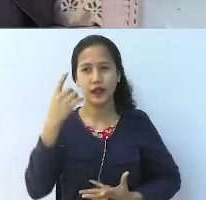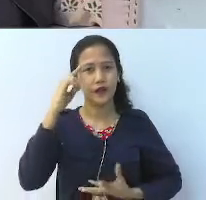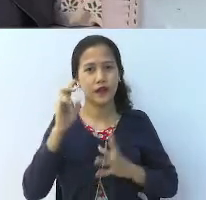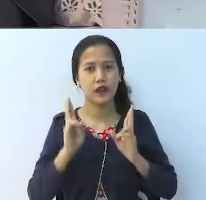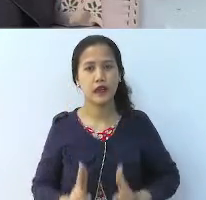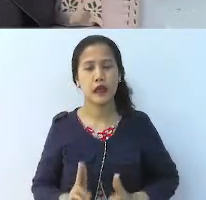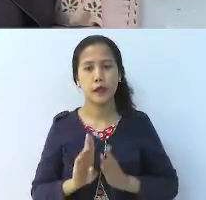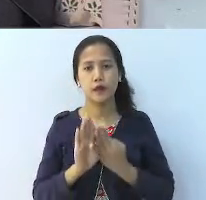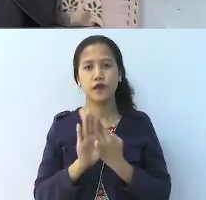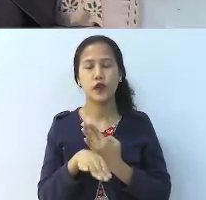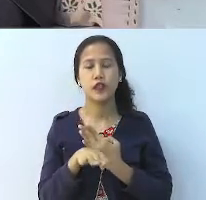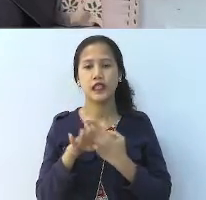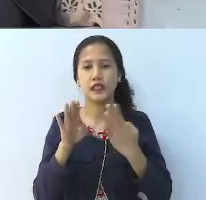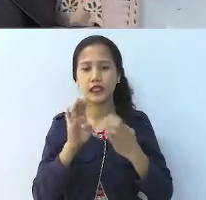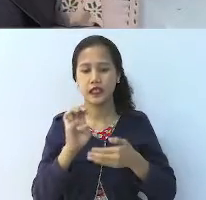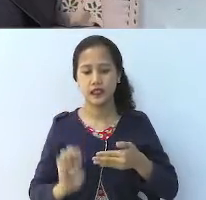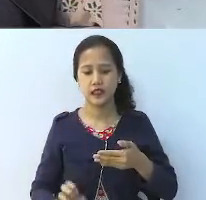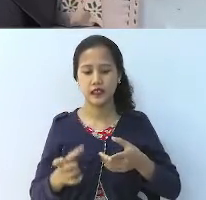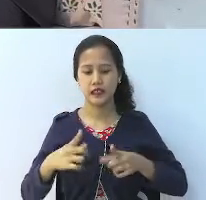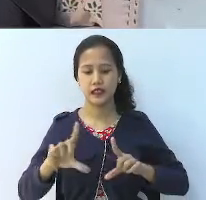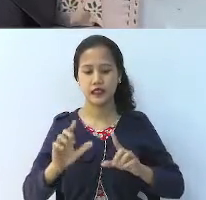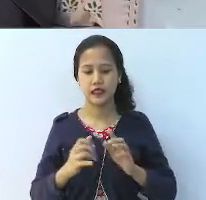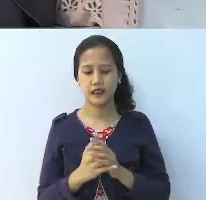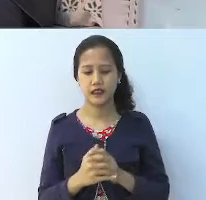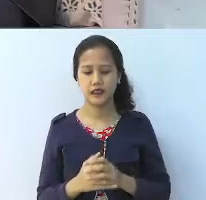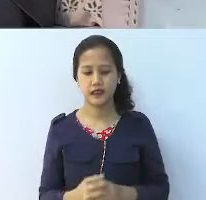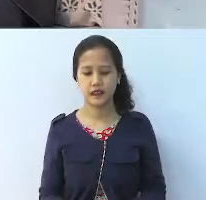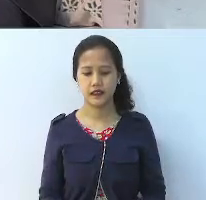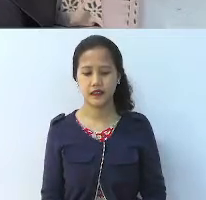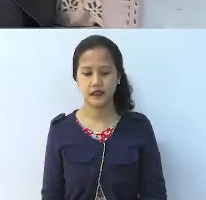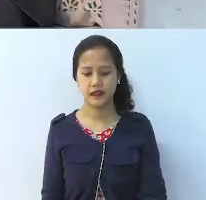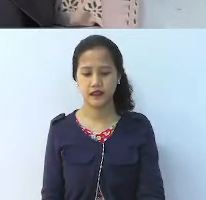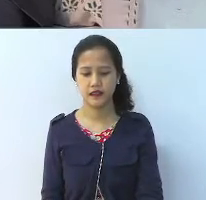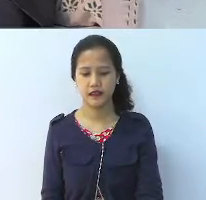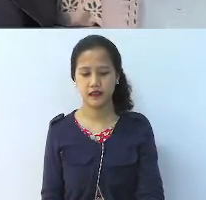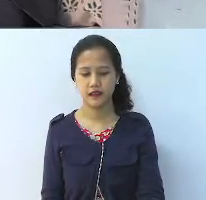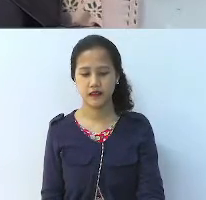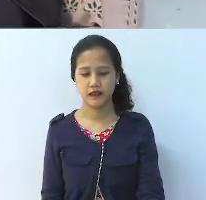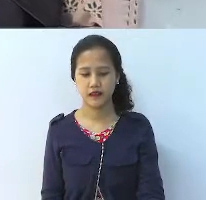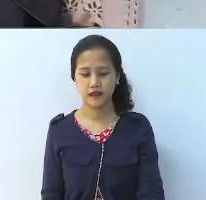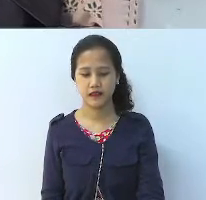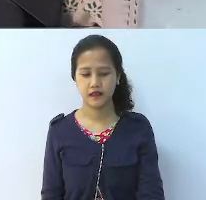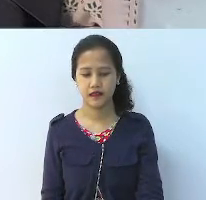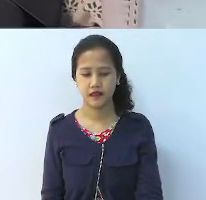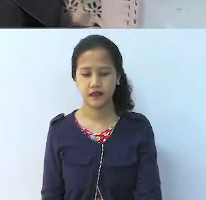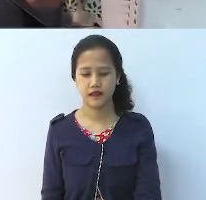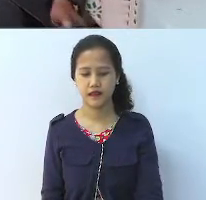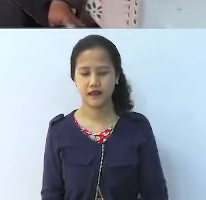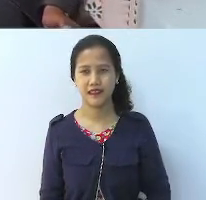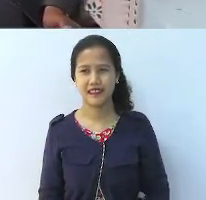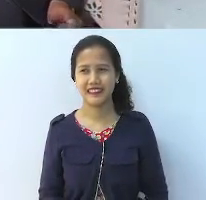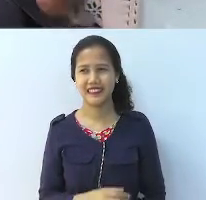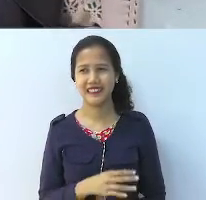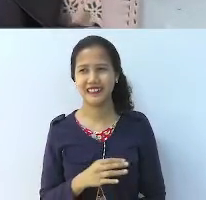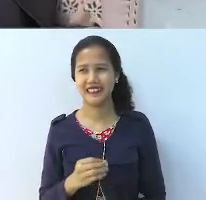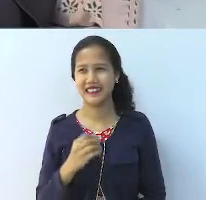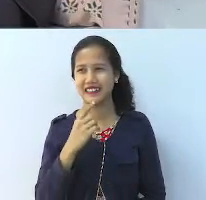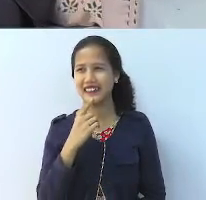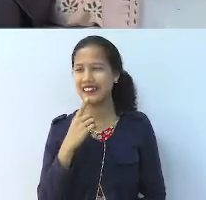mga nadidiscuss po ni Ma'am Leslie. Alright? So again, thank you so much for joining dito po sa ating